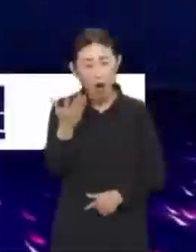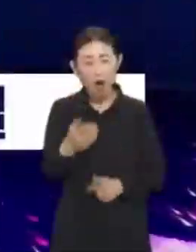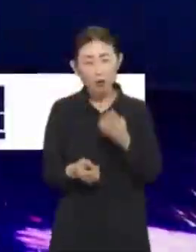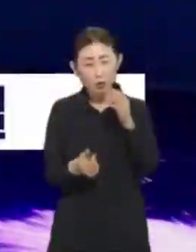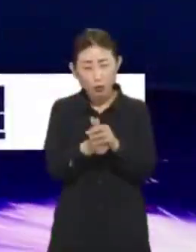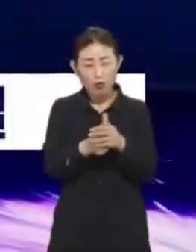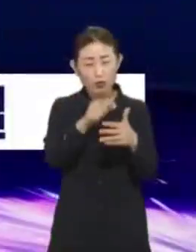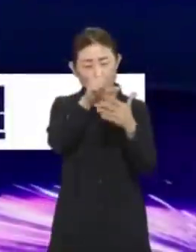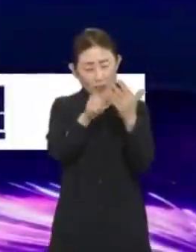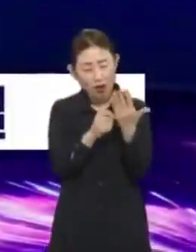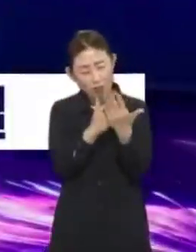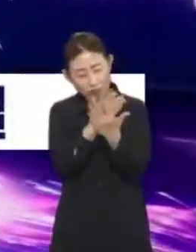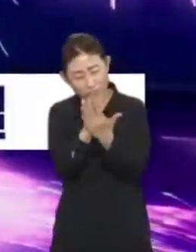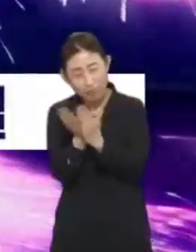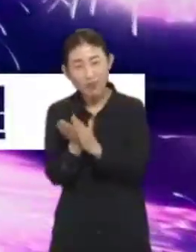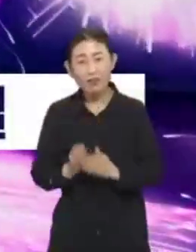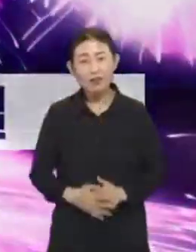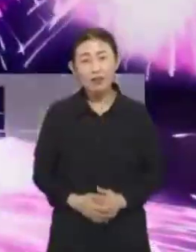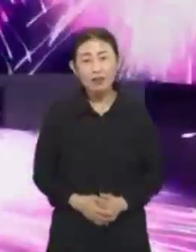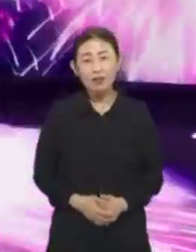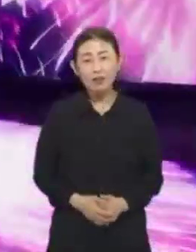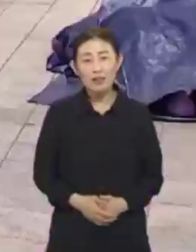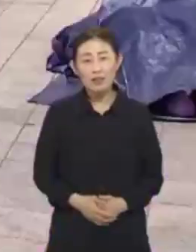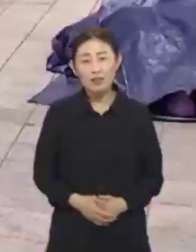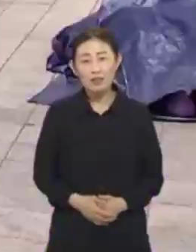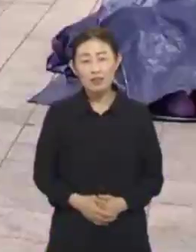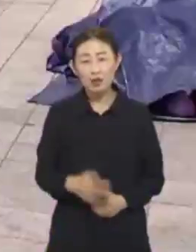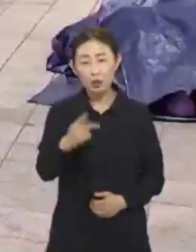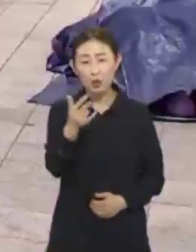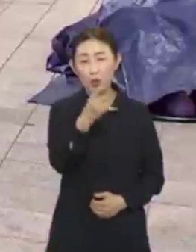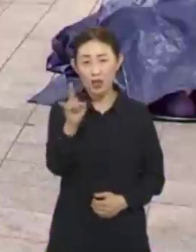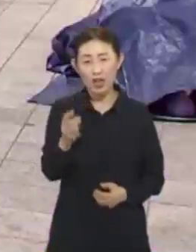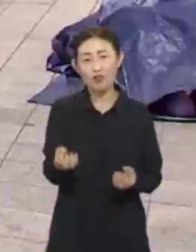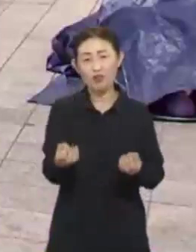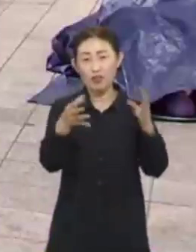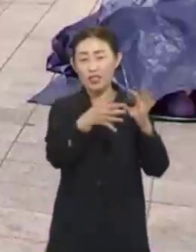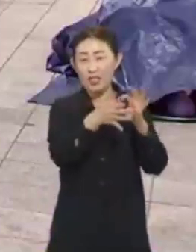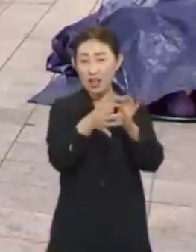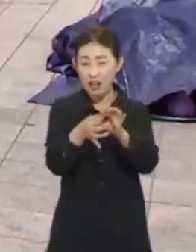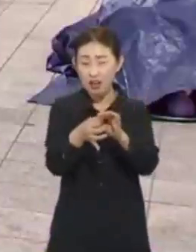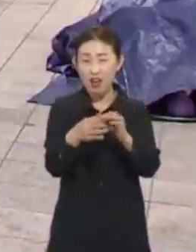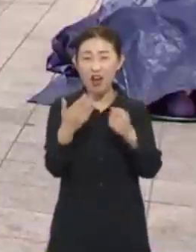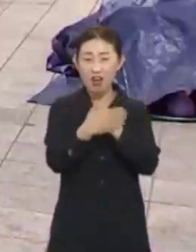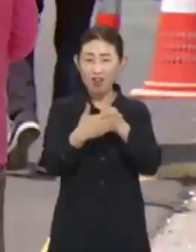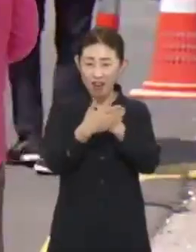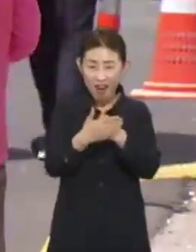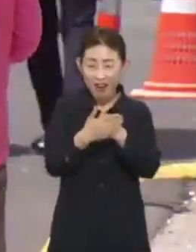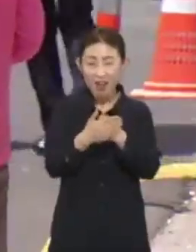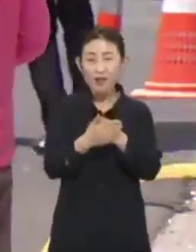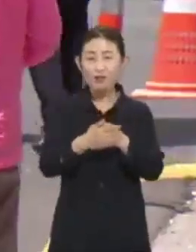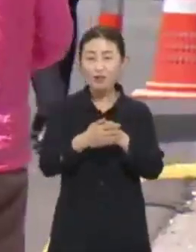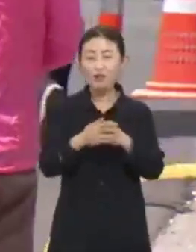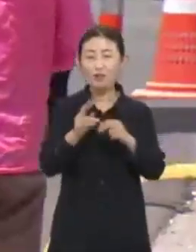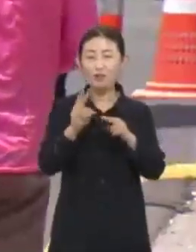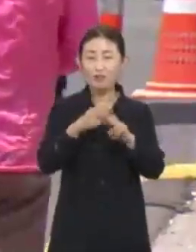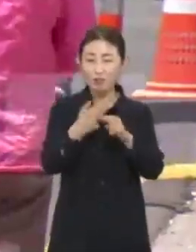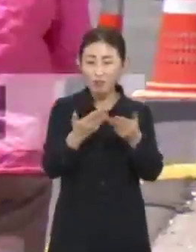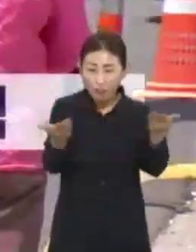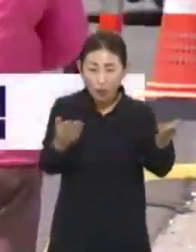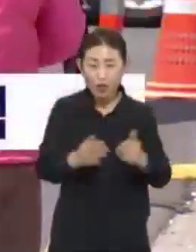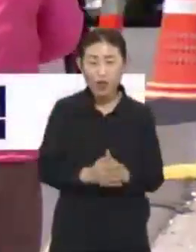이색적인 볼거리들이 대폭 추가됐습니다. 대한민국 동행축제와 연계한 푸짐한 혜택들도 눈길을 끕니다.